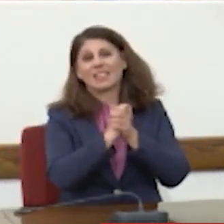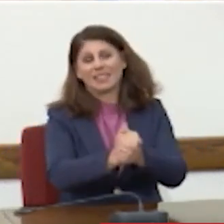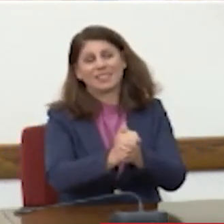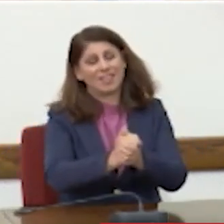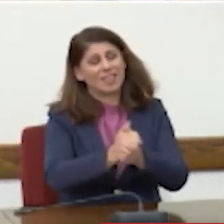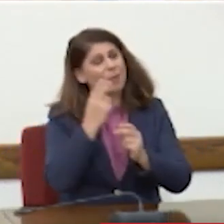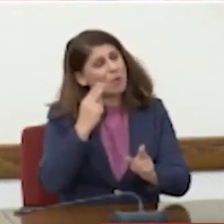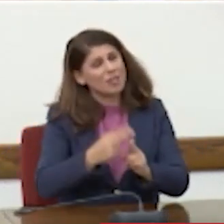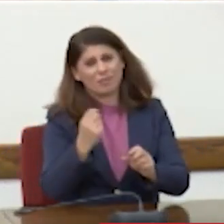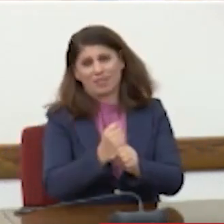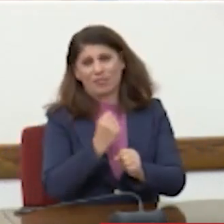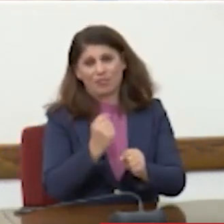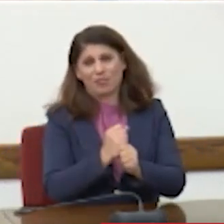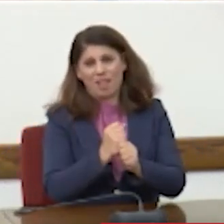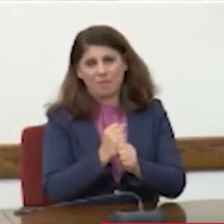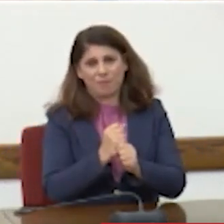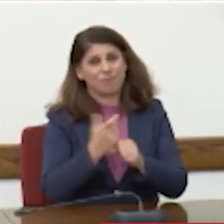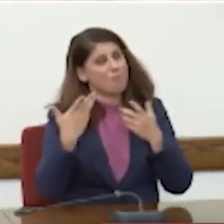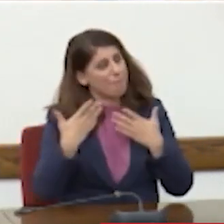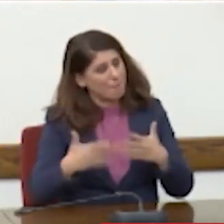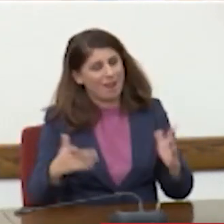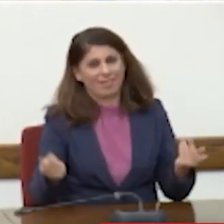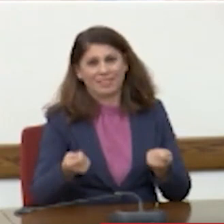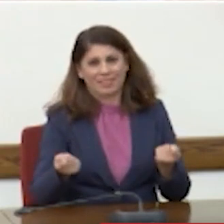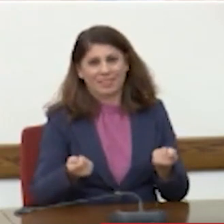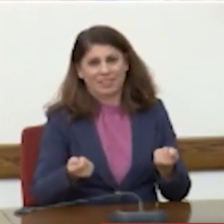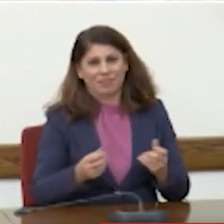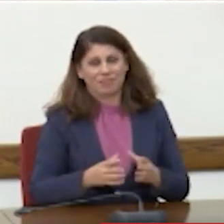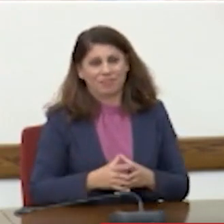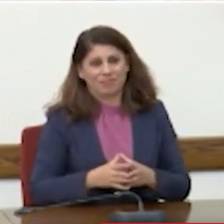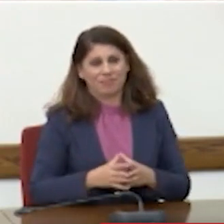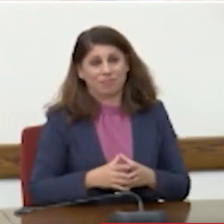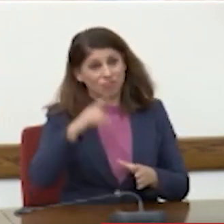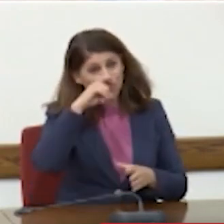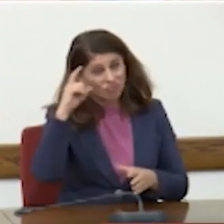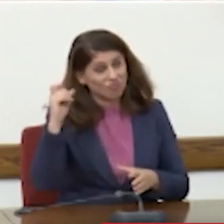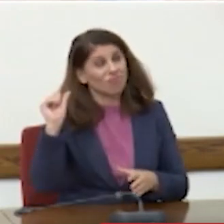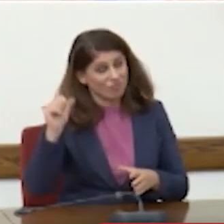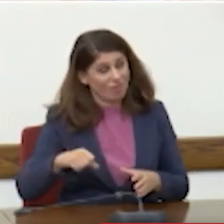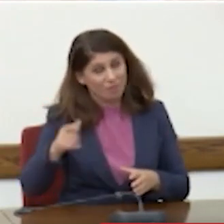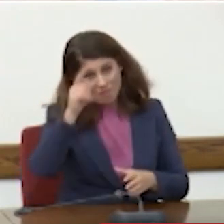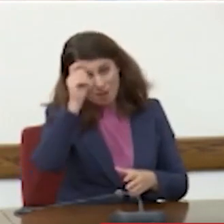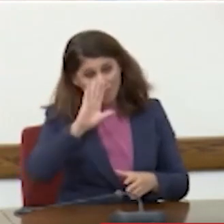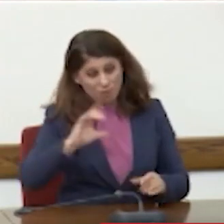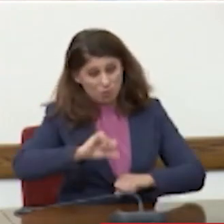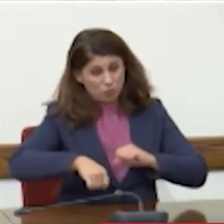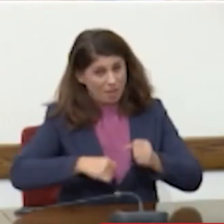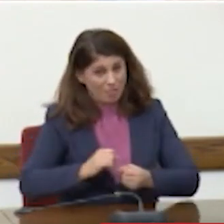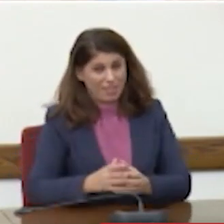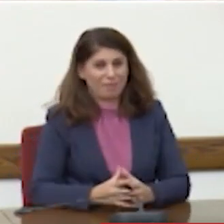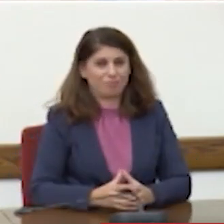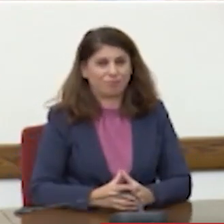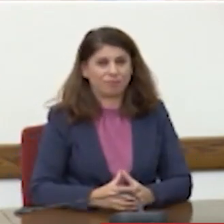καταφέρουμε να αμπάσουμε στη χώρα ποιοτικό εργατικό δυναμικό από τις χώρες που έχουν πληθυσμιακή έκρηξη. Αντί για μια